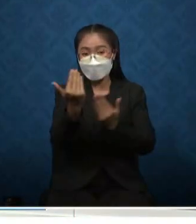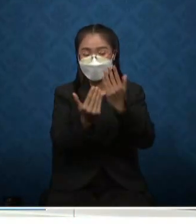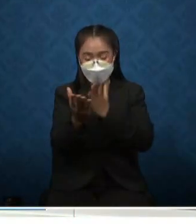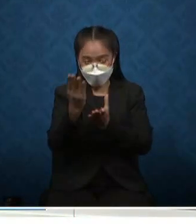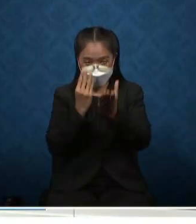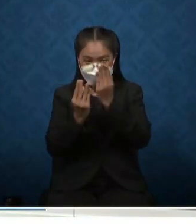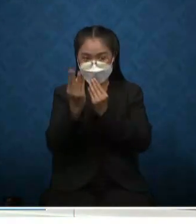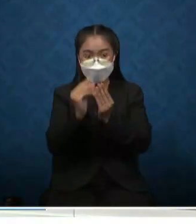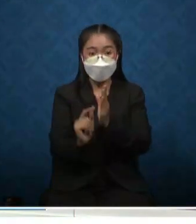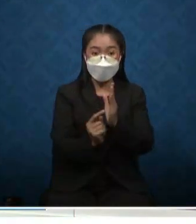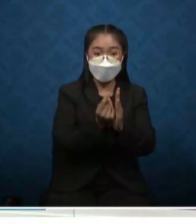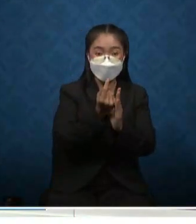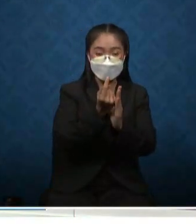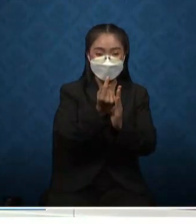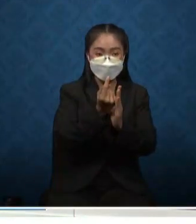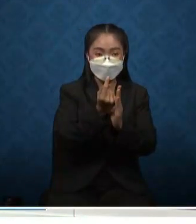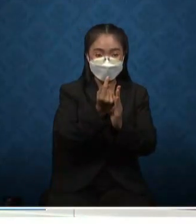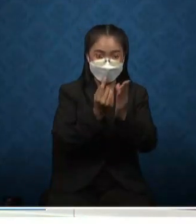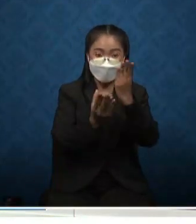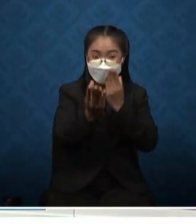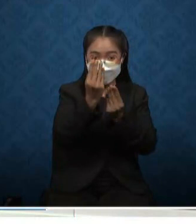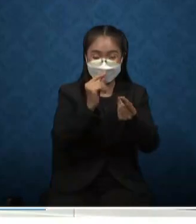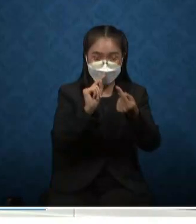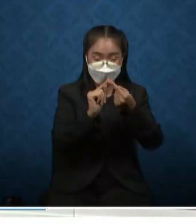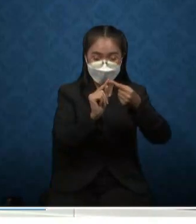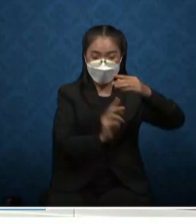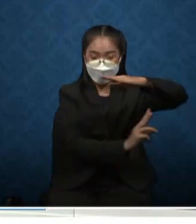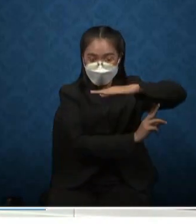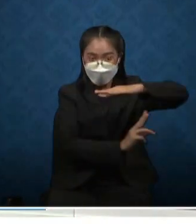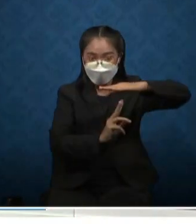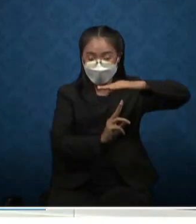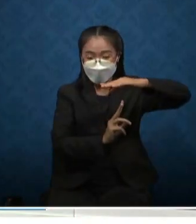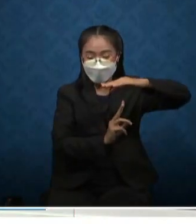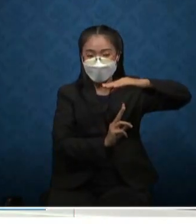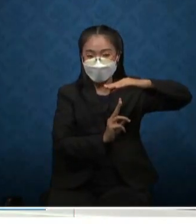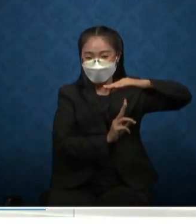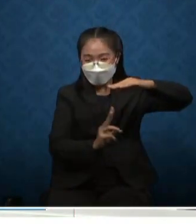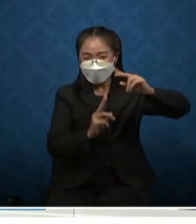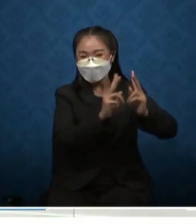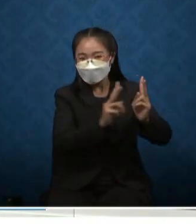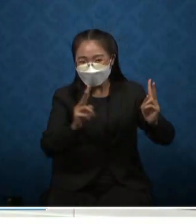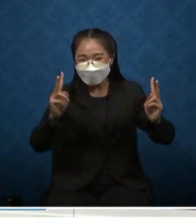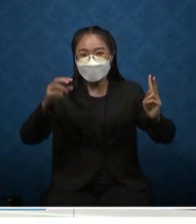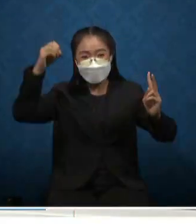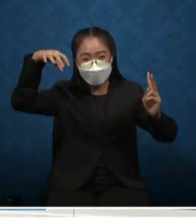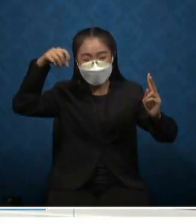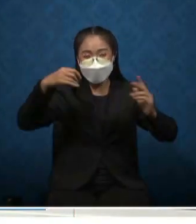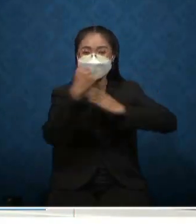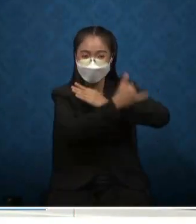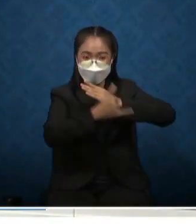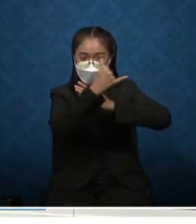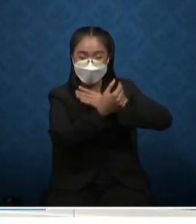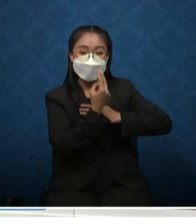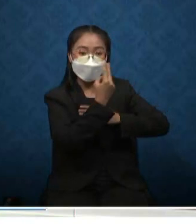โดยเริ่มจากศึกษาโครงข่าย Smart Gridของต่างประเทศและจากแผนแม่